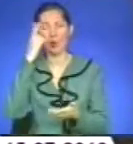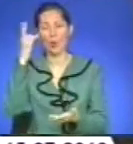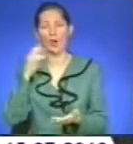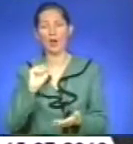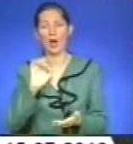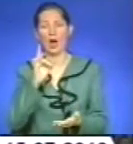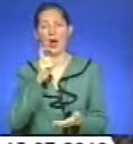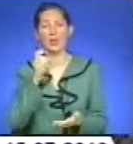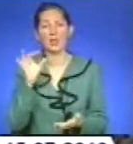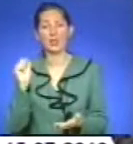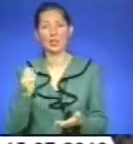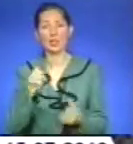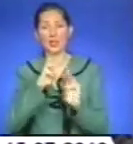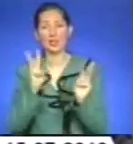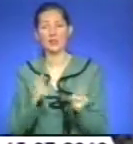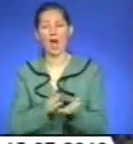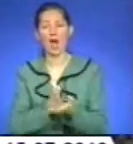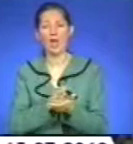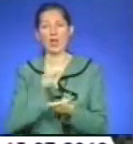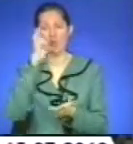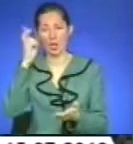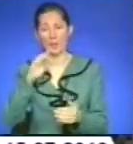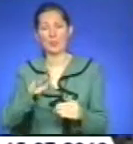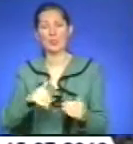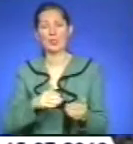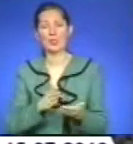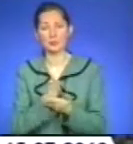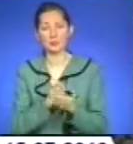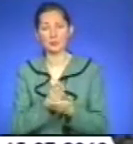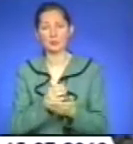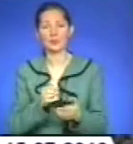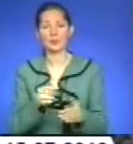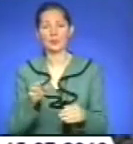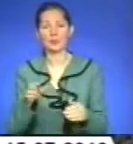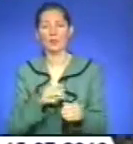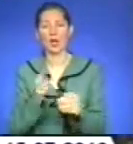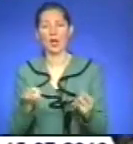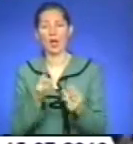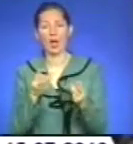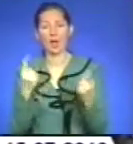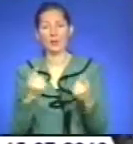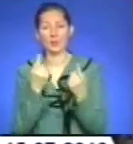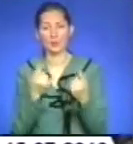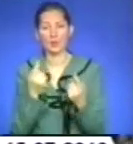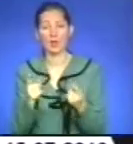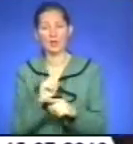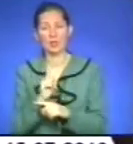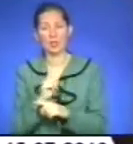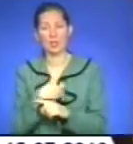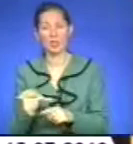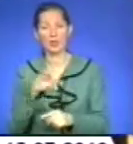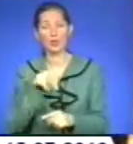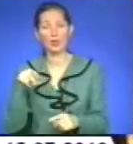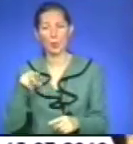святу літургію. Після відправ благословенна Зарваницька земля засвітилася вогнями. Усі, хто приїхав на прощу,